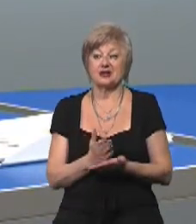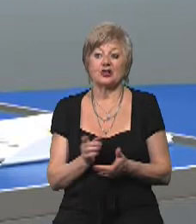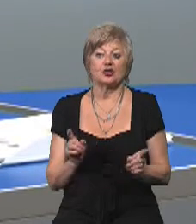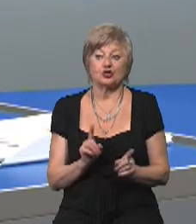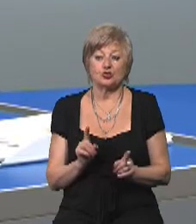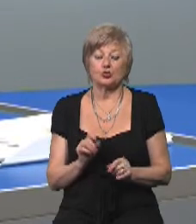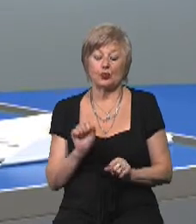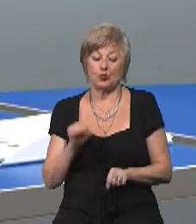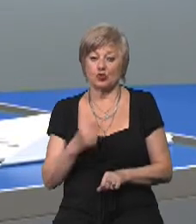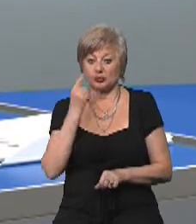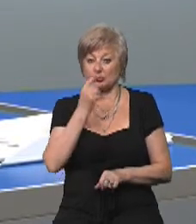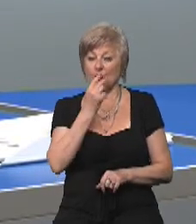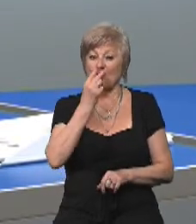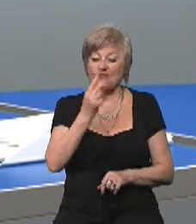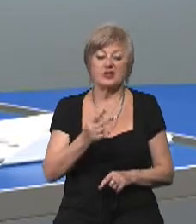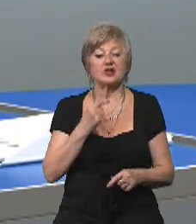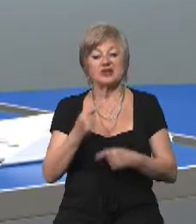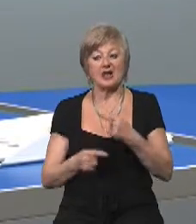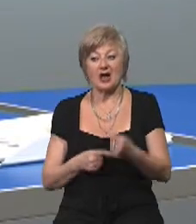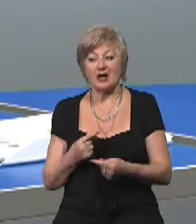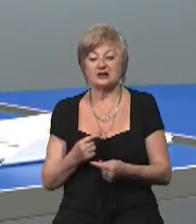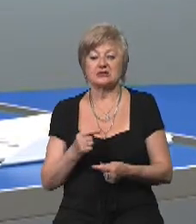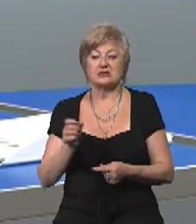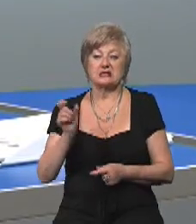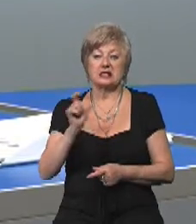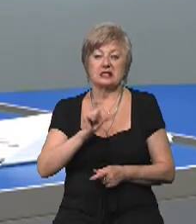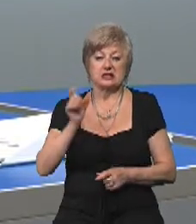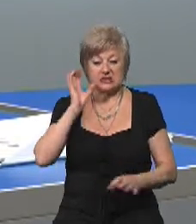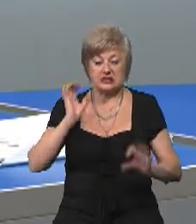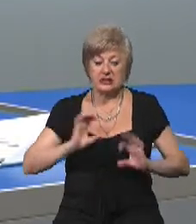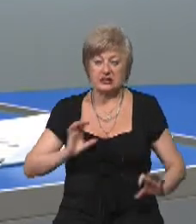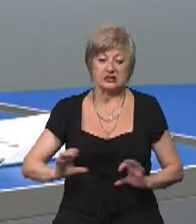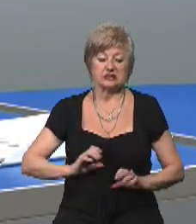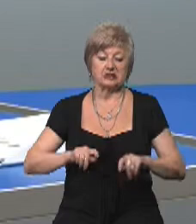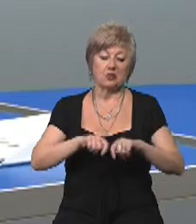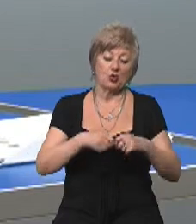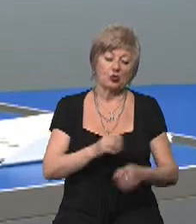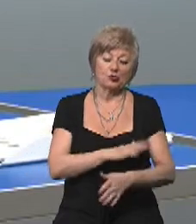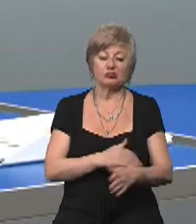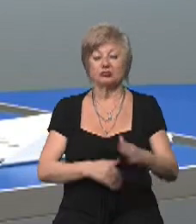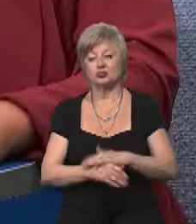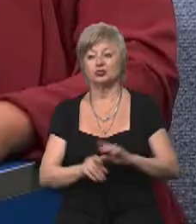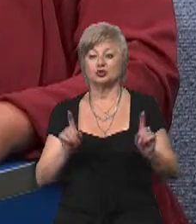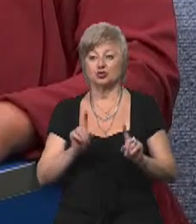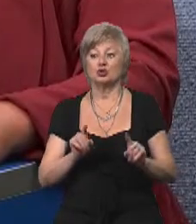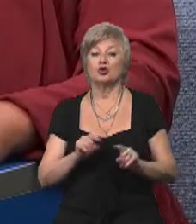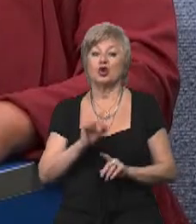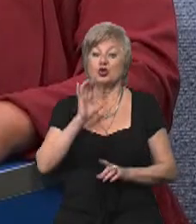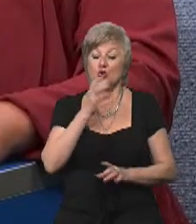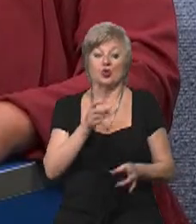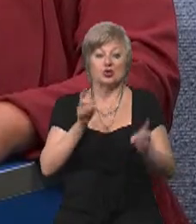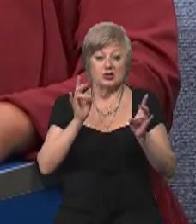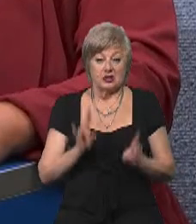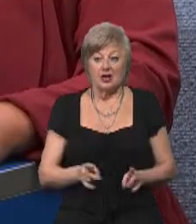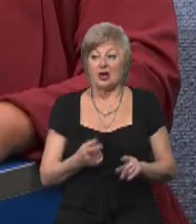ми можемо побачити, наслідки якісь там синці, переломи чи ось такі травми серйозні, то це